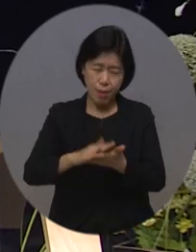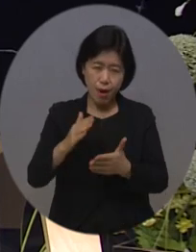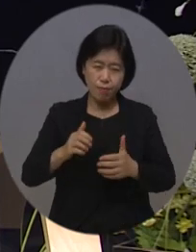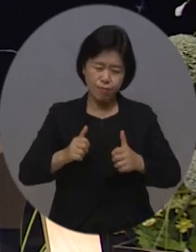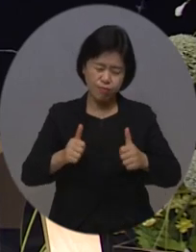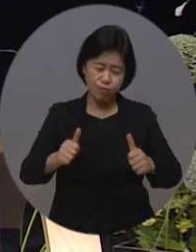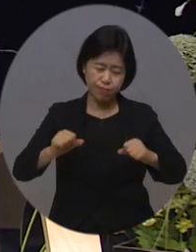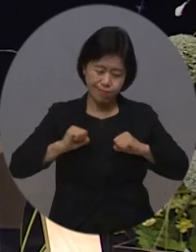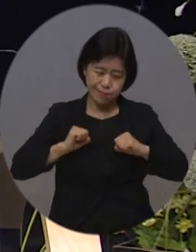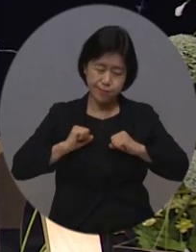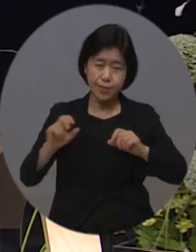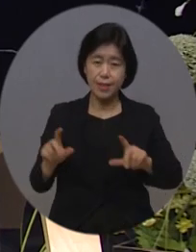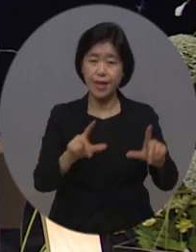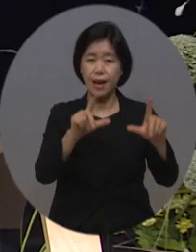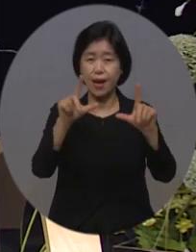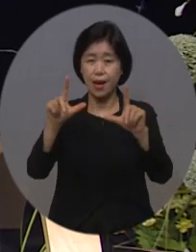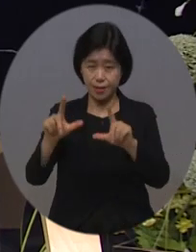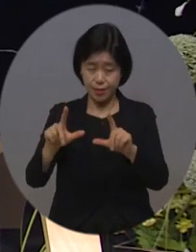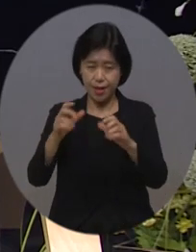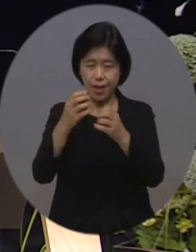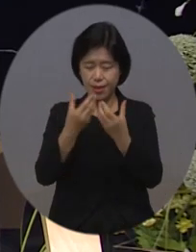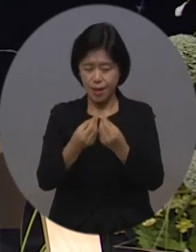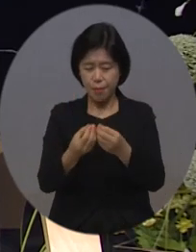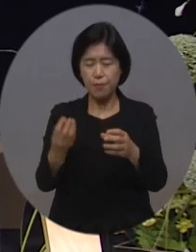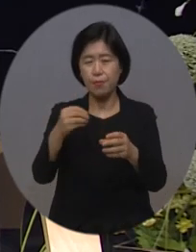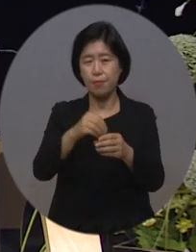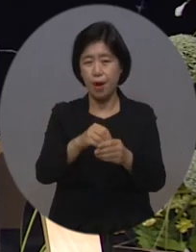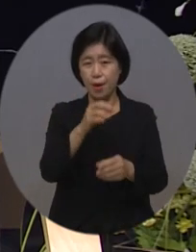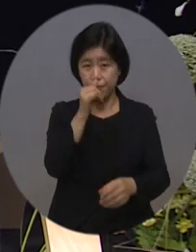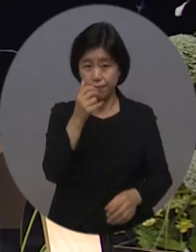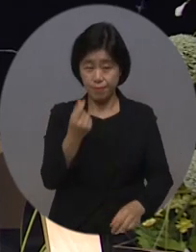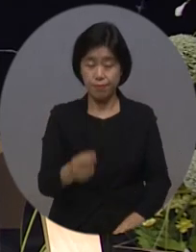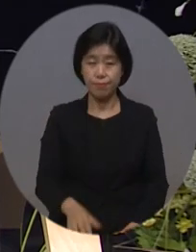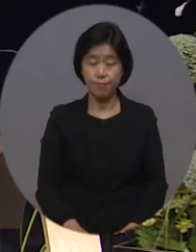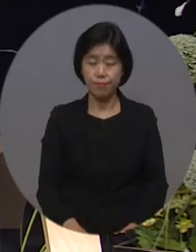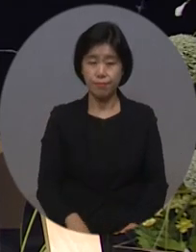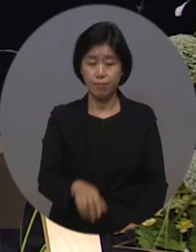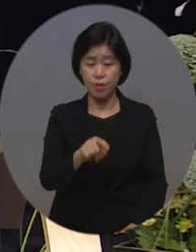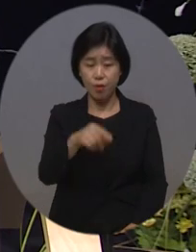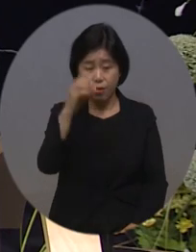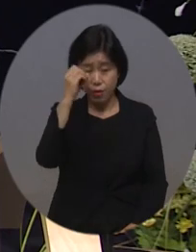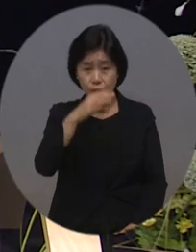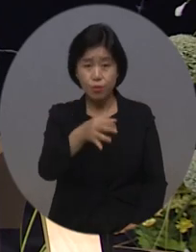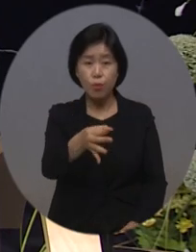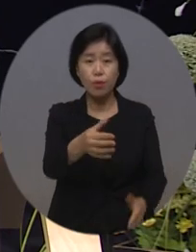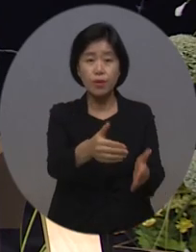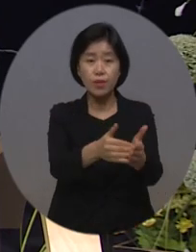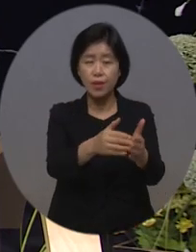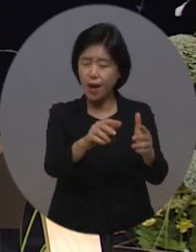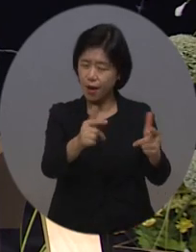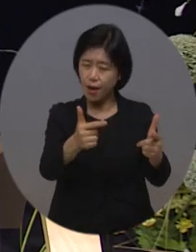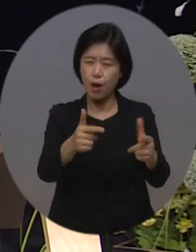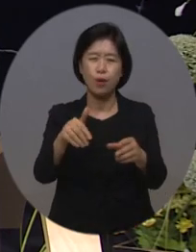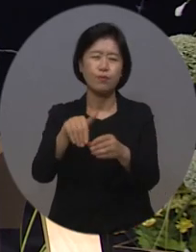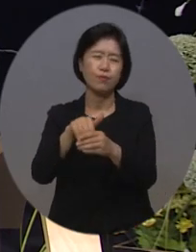설겨 있습니다. 이때 돈은 재화가 아니라 하나의 문명입니다.